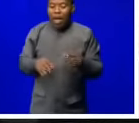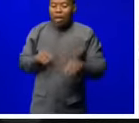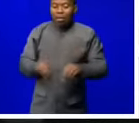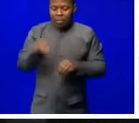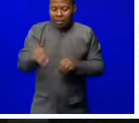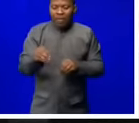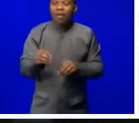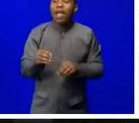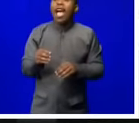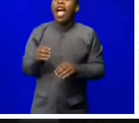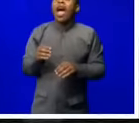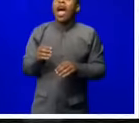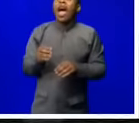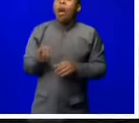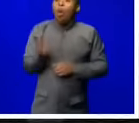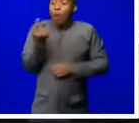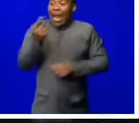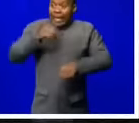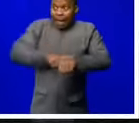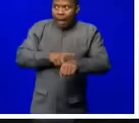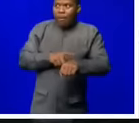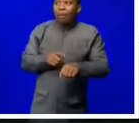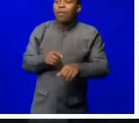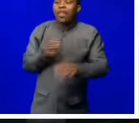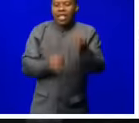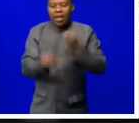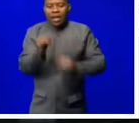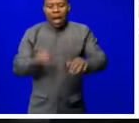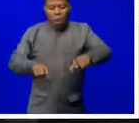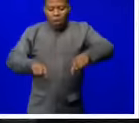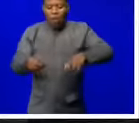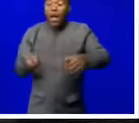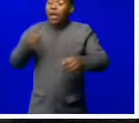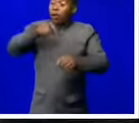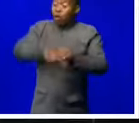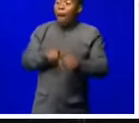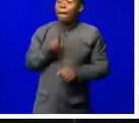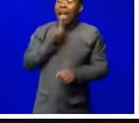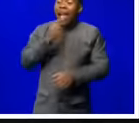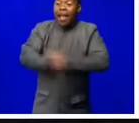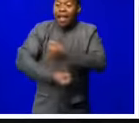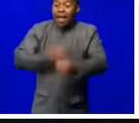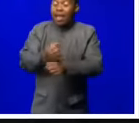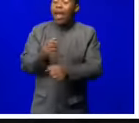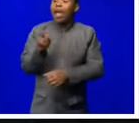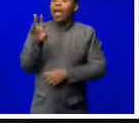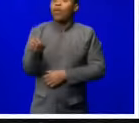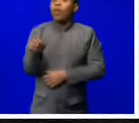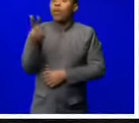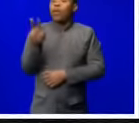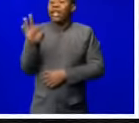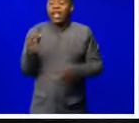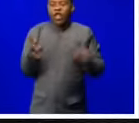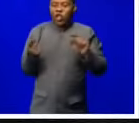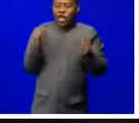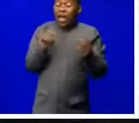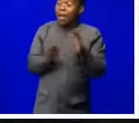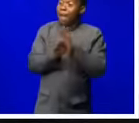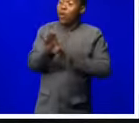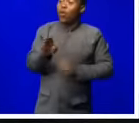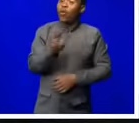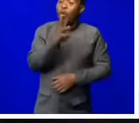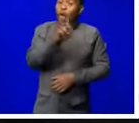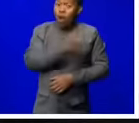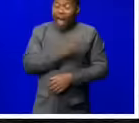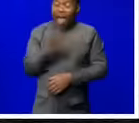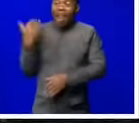ngaphandle kanye ngeminyaka kodwa ke eminyakeni wa 2023 letinvo leto tita ushintsha njengoba bawubonile umthelela eminyakeni lophelile kwa